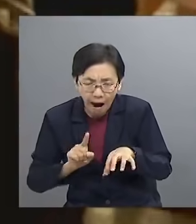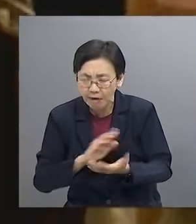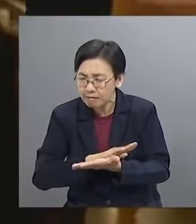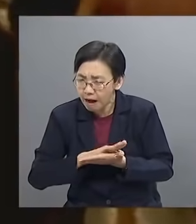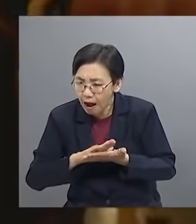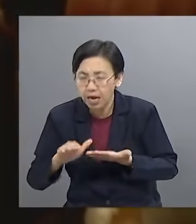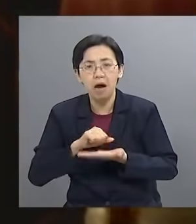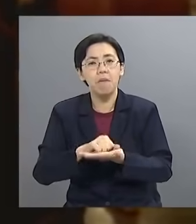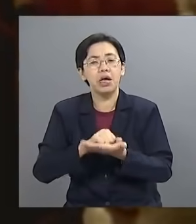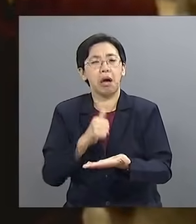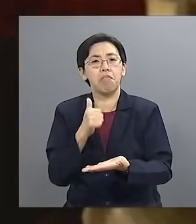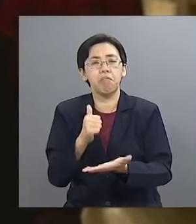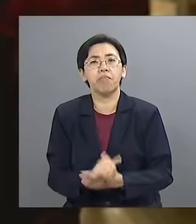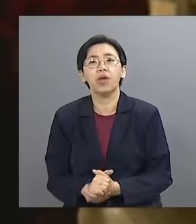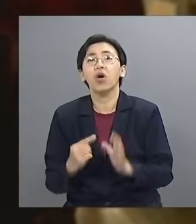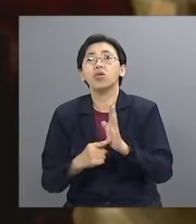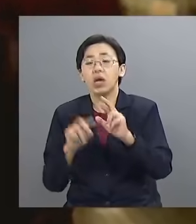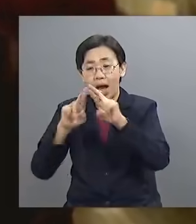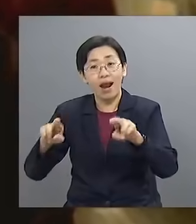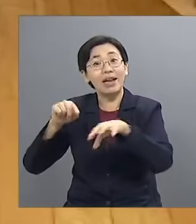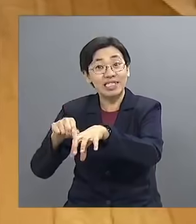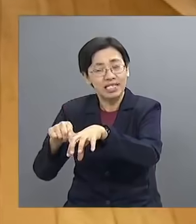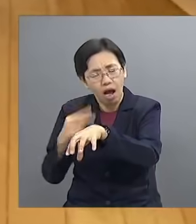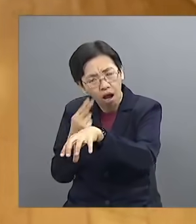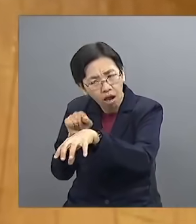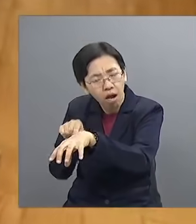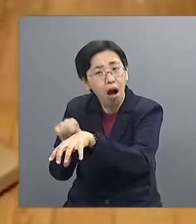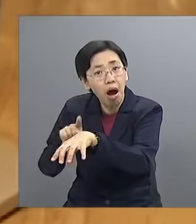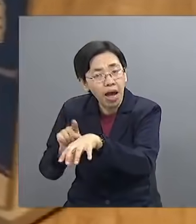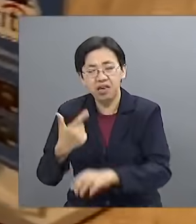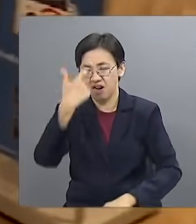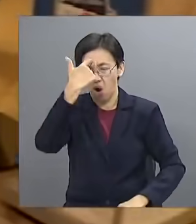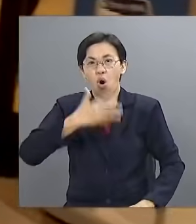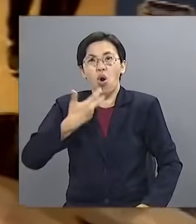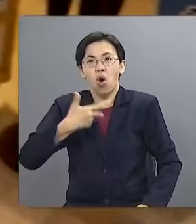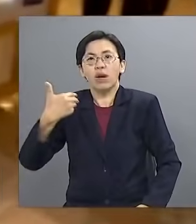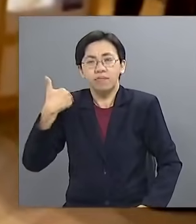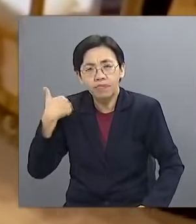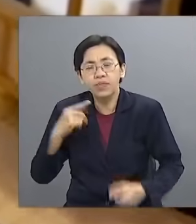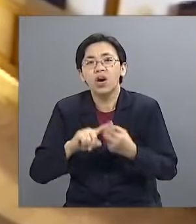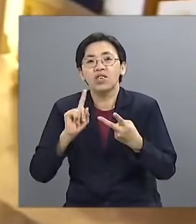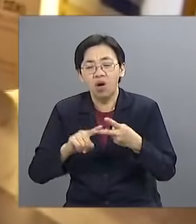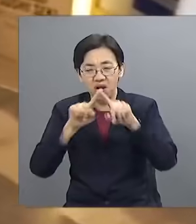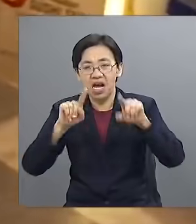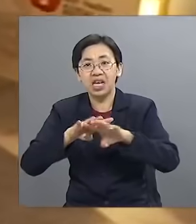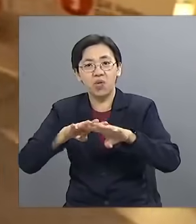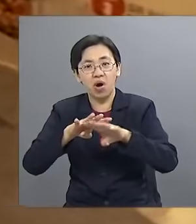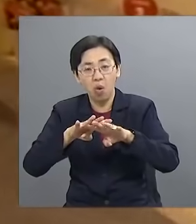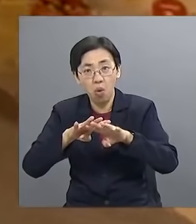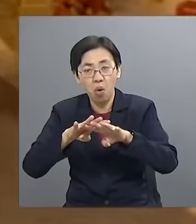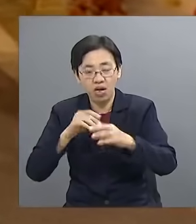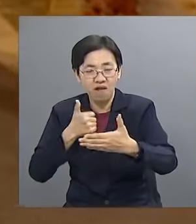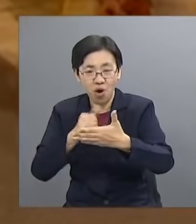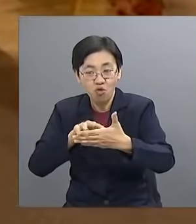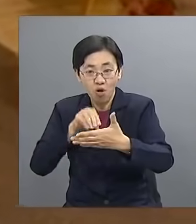ขึ้นอย่างเช่นบางร้านเขาก็จะมีการตรวจวัดอุณหภูมิแล้วก็ให้สแกน QR code ก่อนเข้ามันก็ทำให้เรารู้สึกมั่นใ